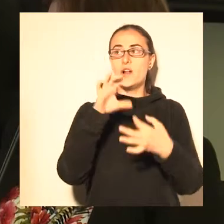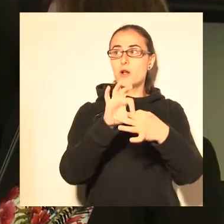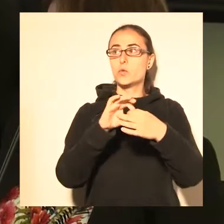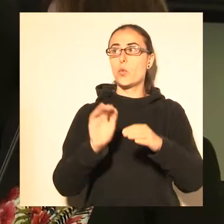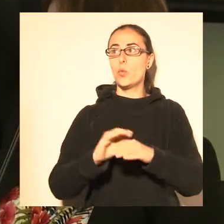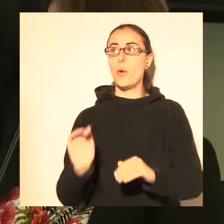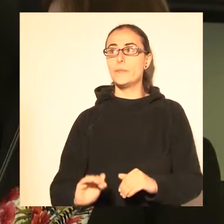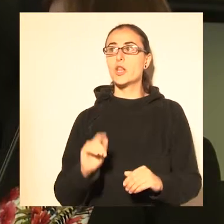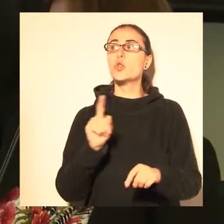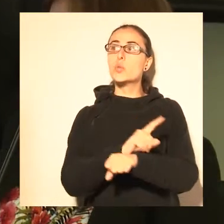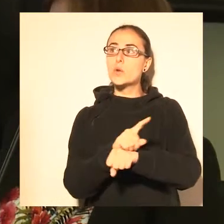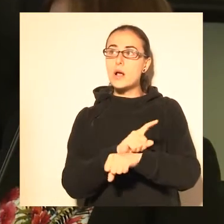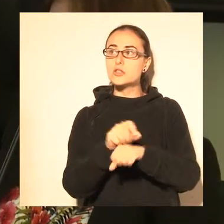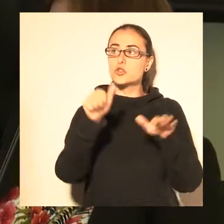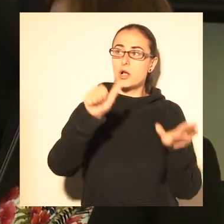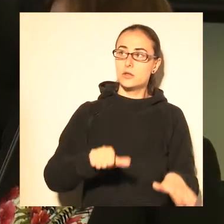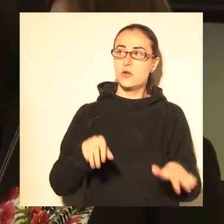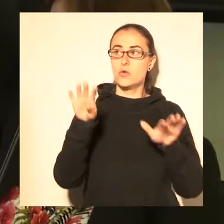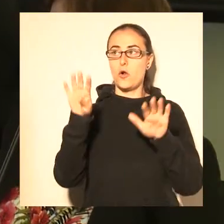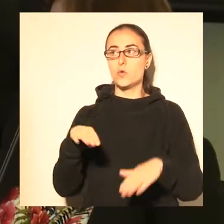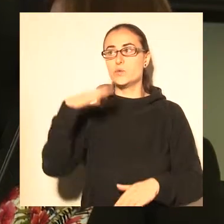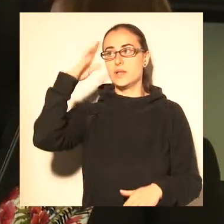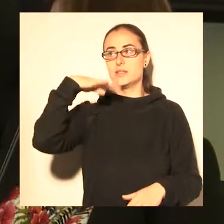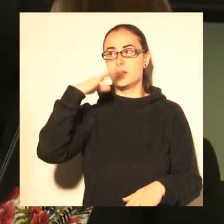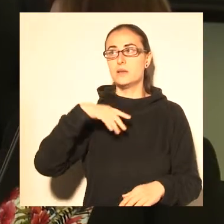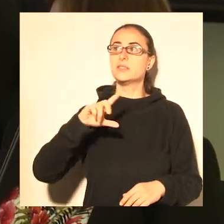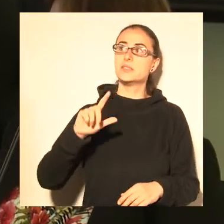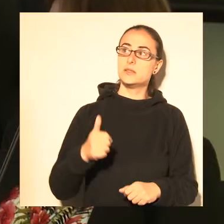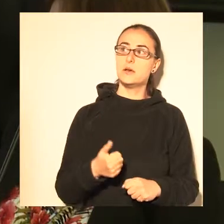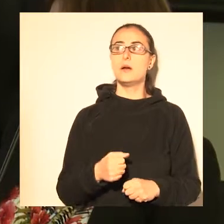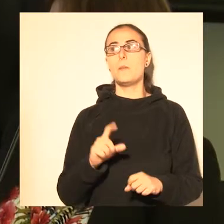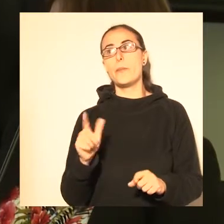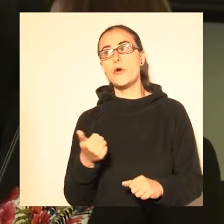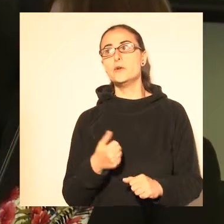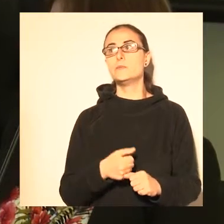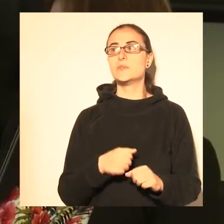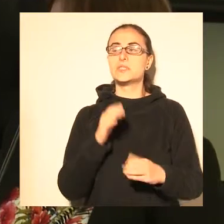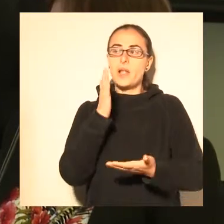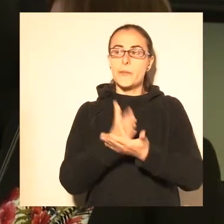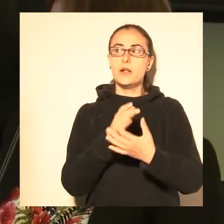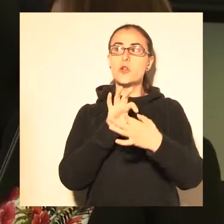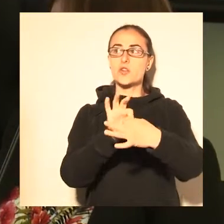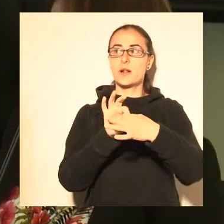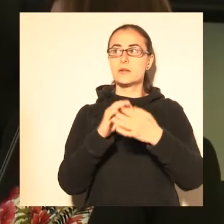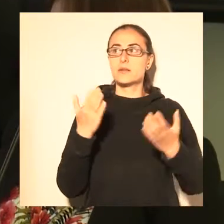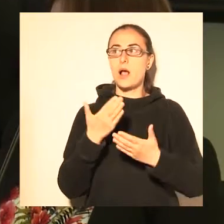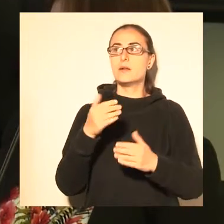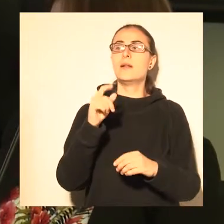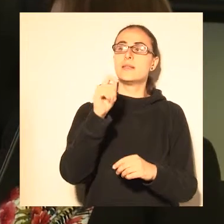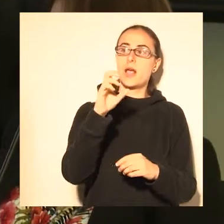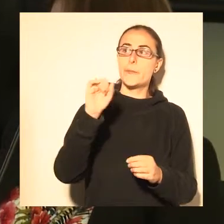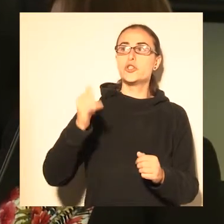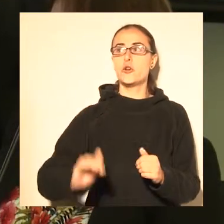are nicio legătură cu copilul durează în jur la 6 n luni de zile să poți să stabilești o relație